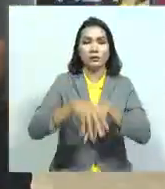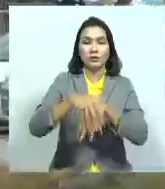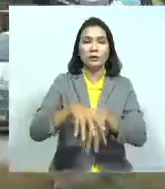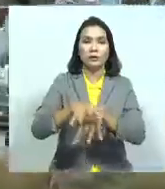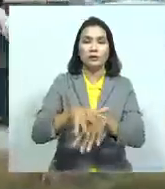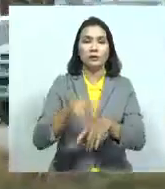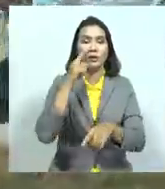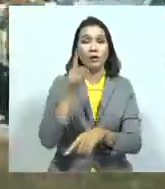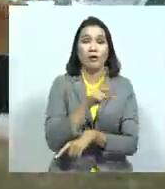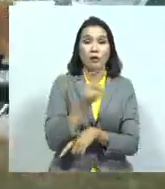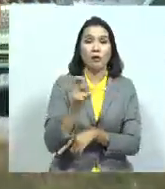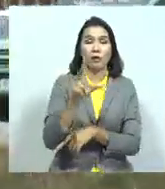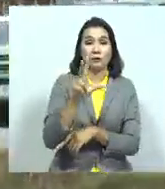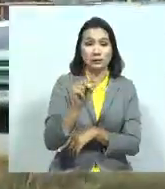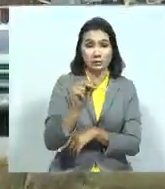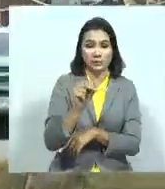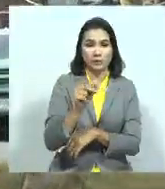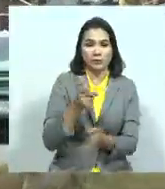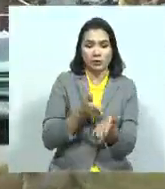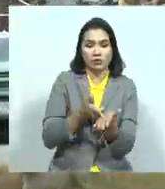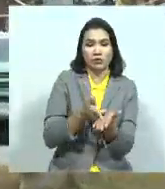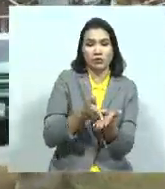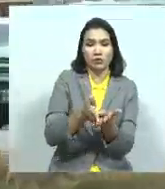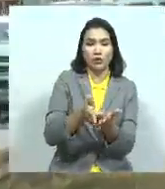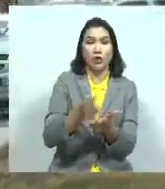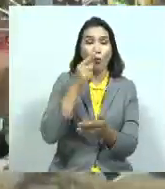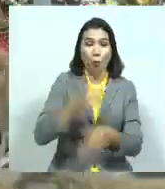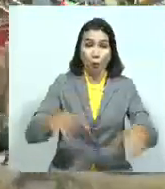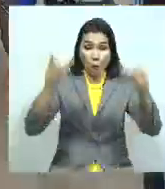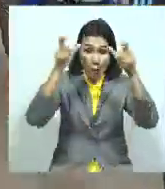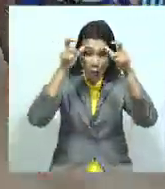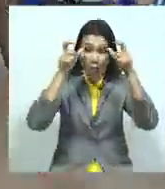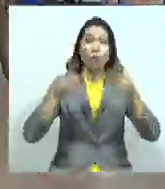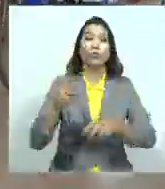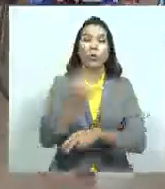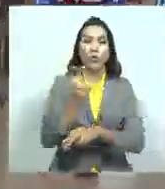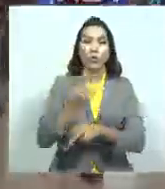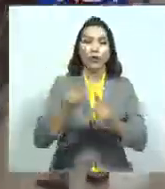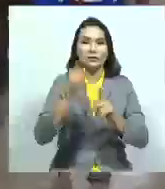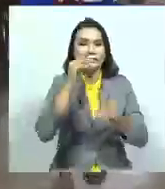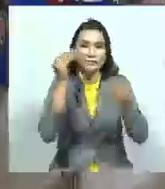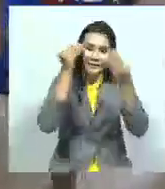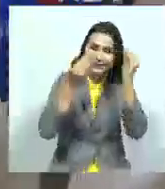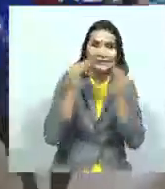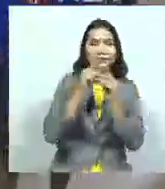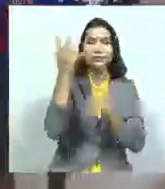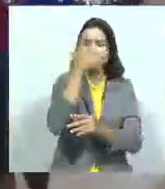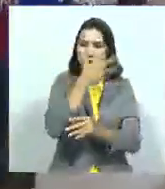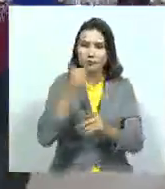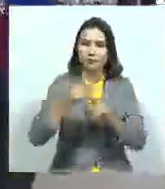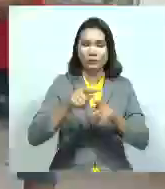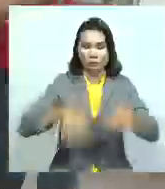า130เล่มเกวียนและวัว300ตัวประดับอาภรณ์สีสันสดใสตรงส่วนข